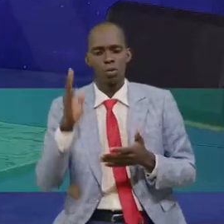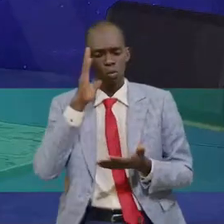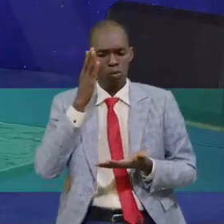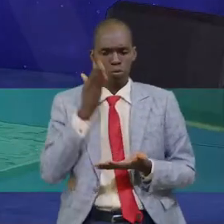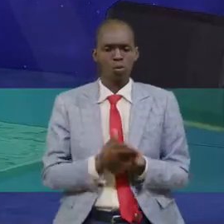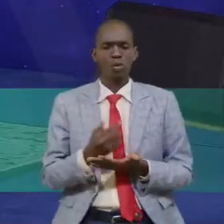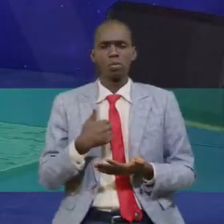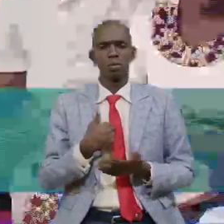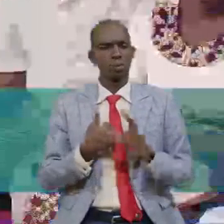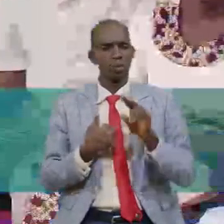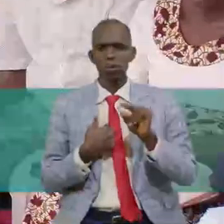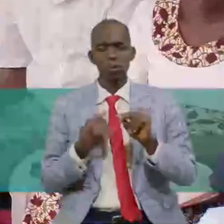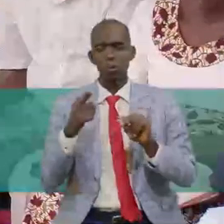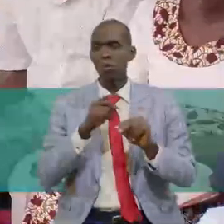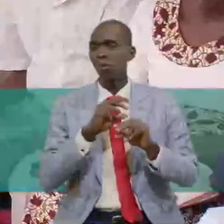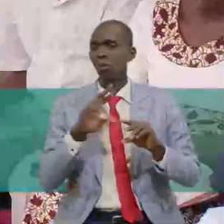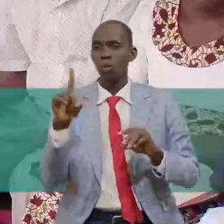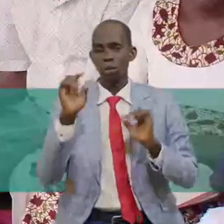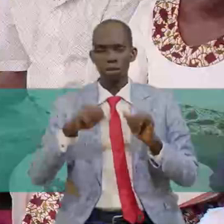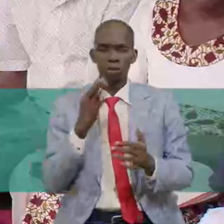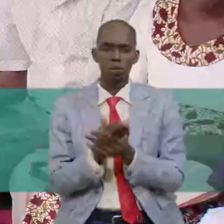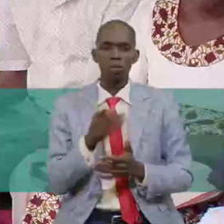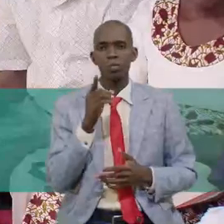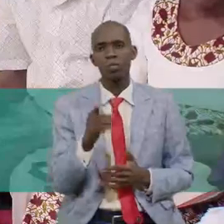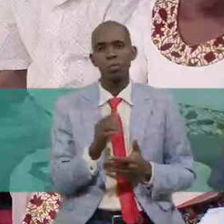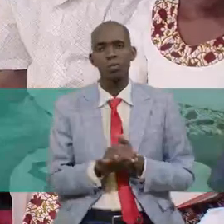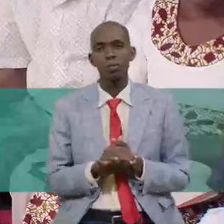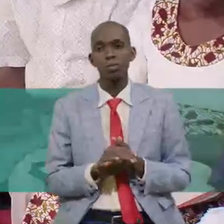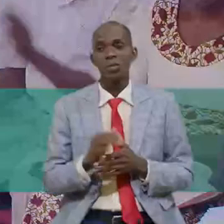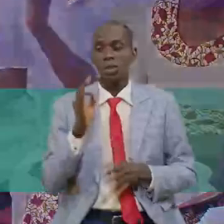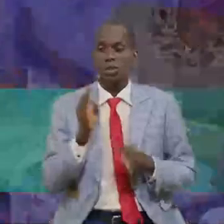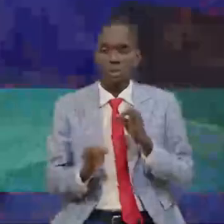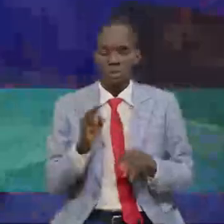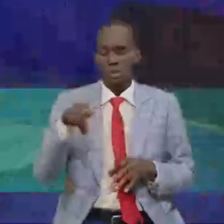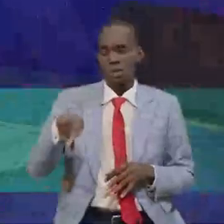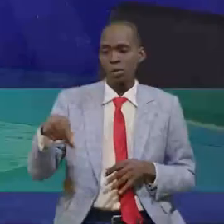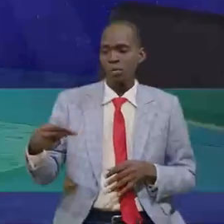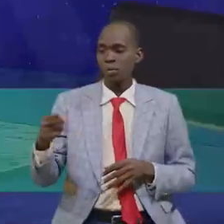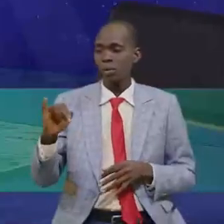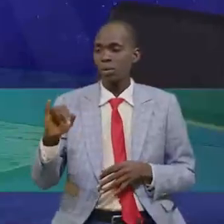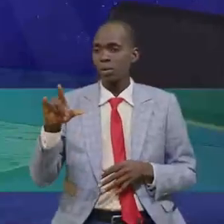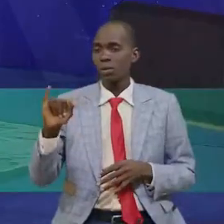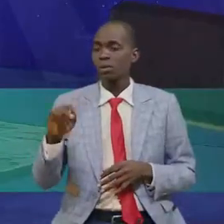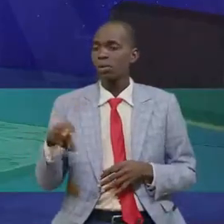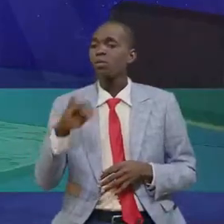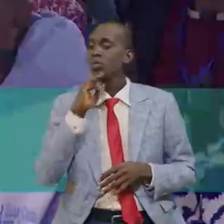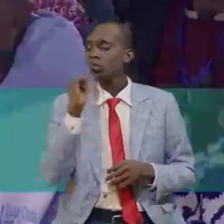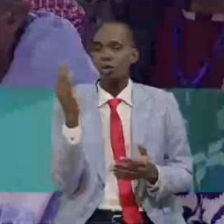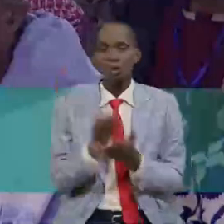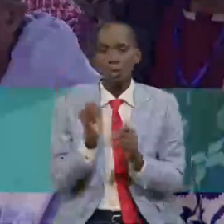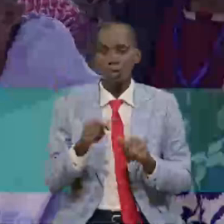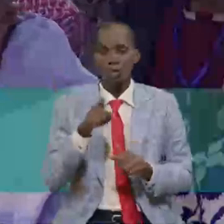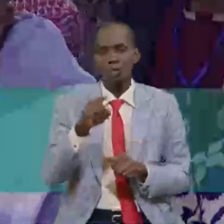m'arrêter. Tu es imparable. Lui, il est imparable. Et toi, tu es